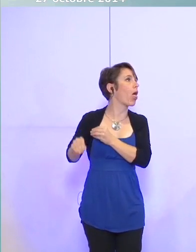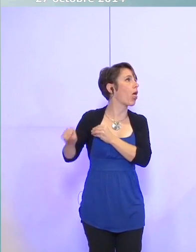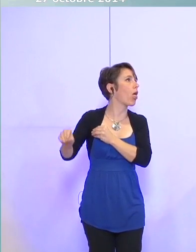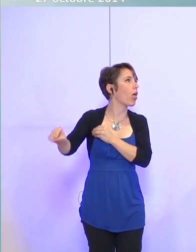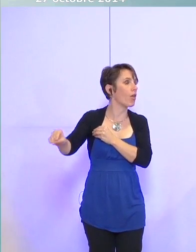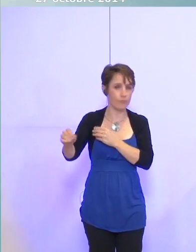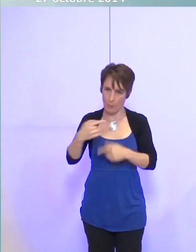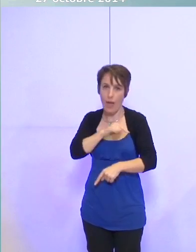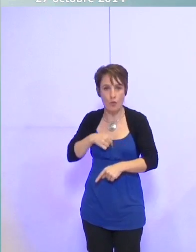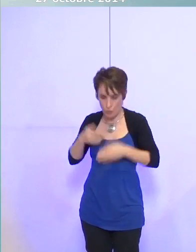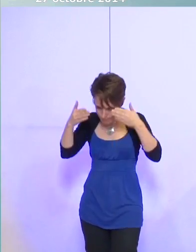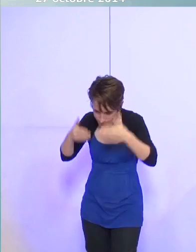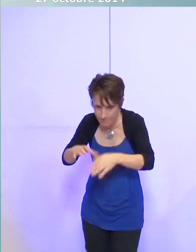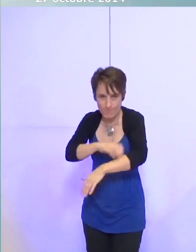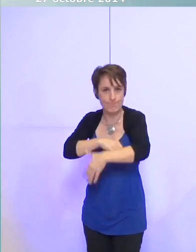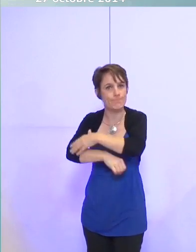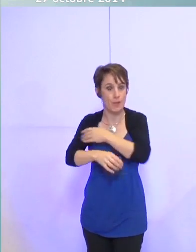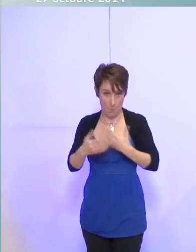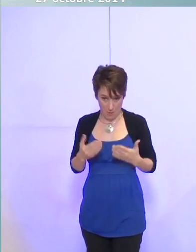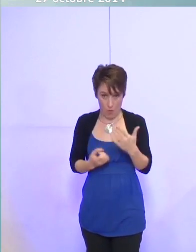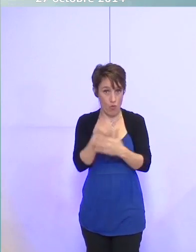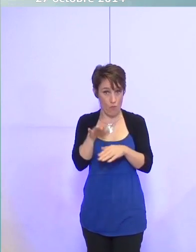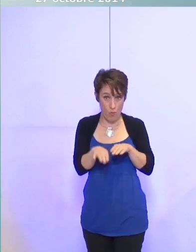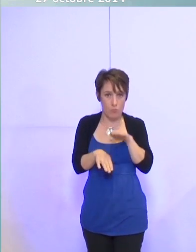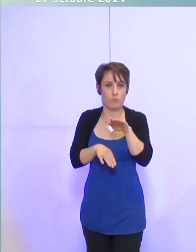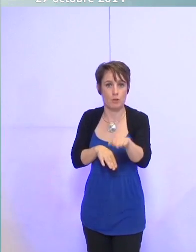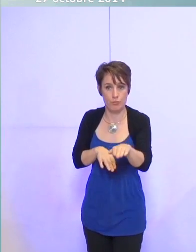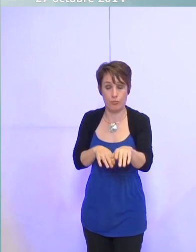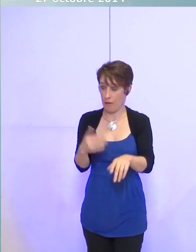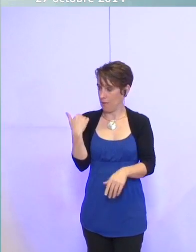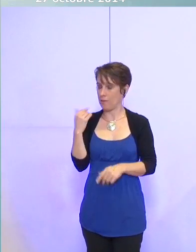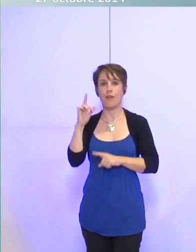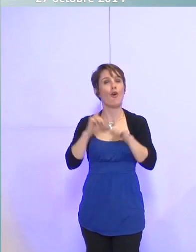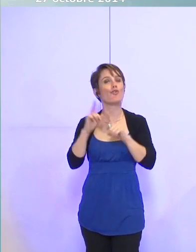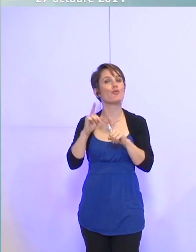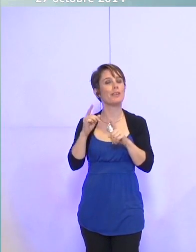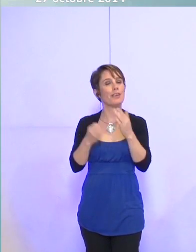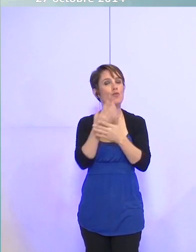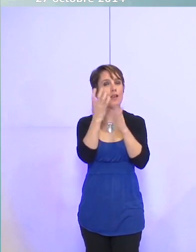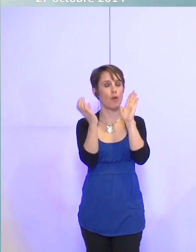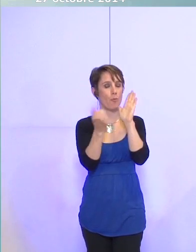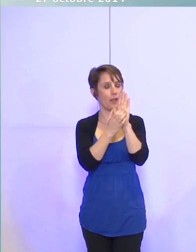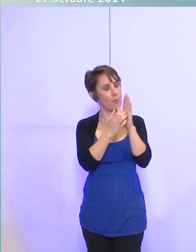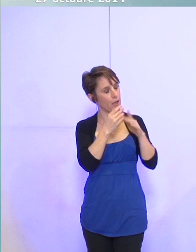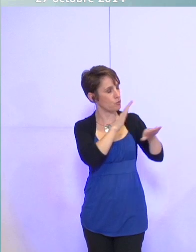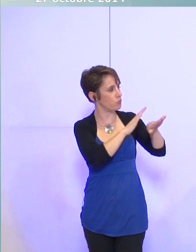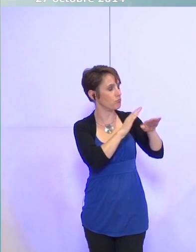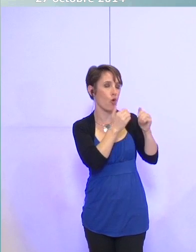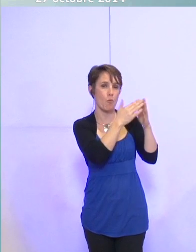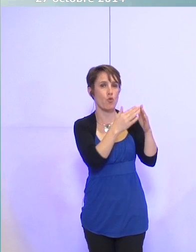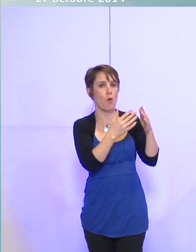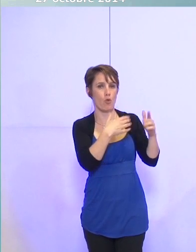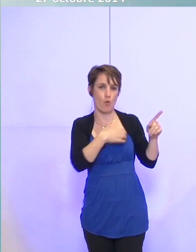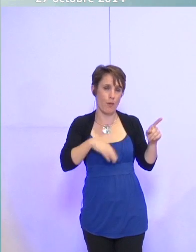nouvelle étape importante est prise dans ce travail. En juillet, une délibération demandait au maire d'engager des discussions avec la